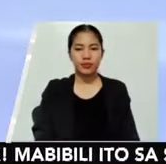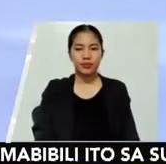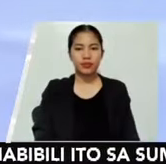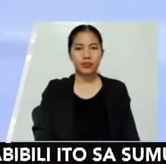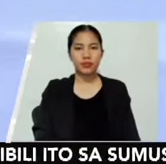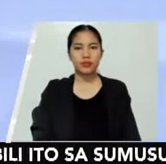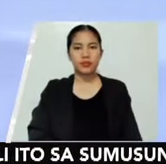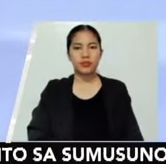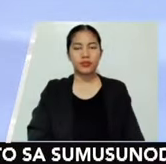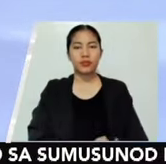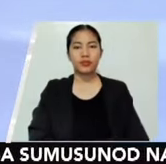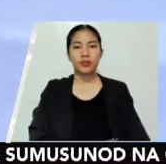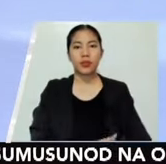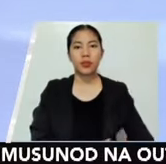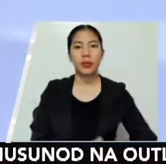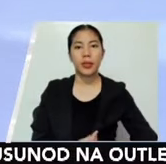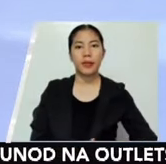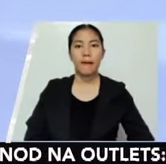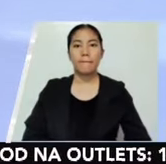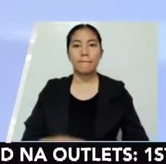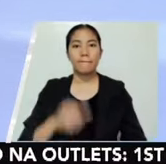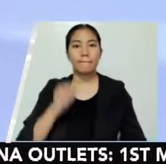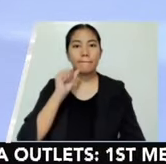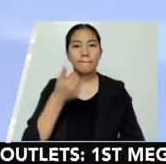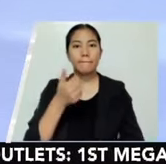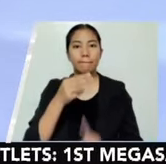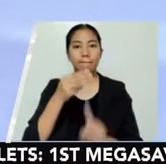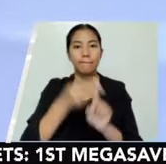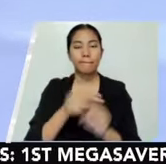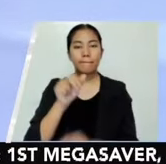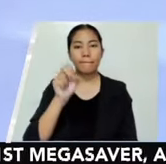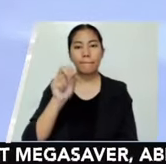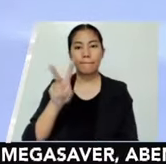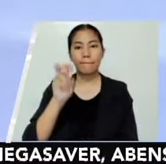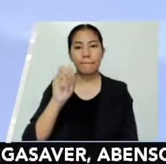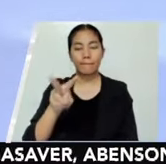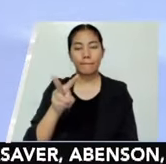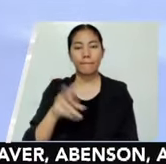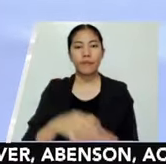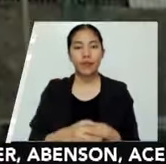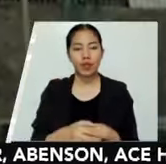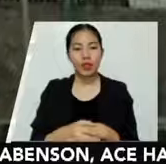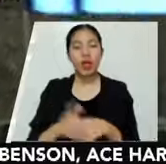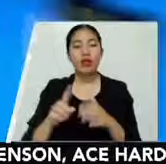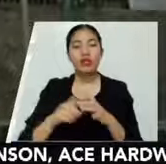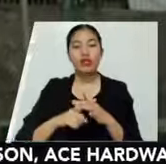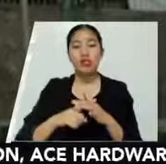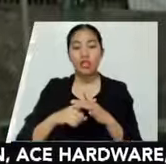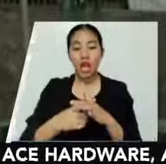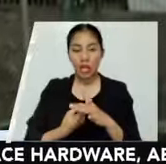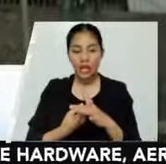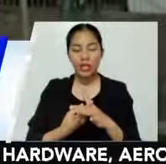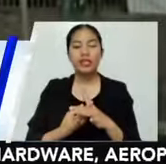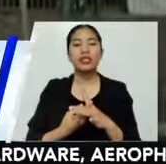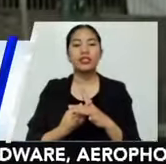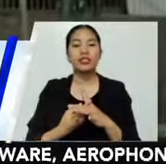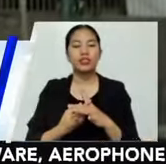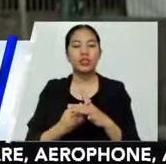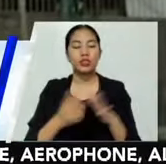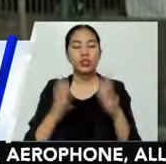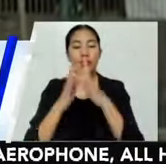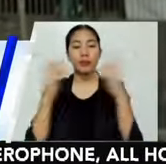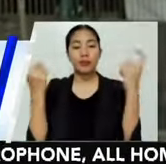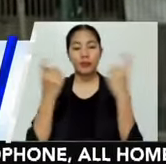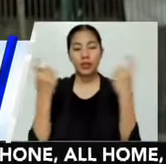bukas March 12 magsisimulang gunitain ng mga kababayan nating Muslim ang Ramadan sa anunsyo ng Bangsamoro darul ifta